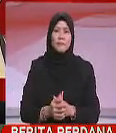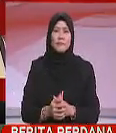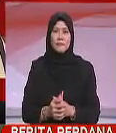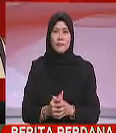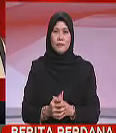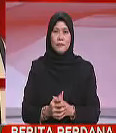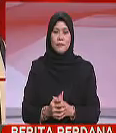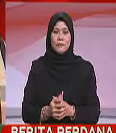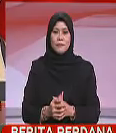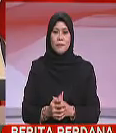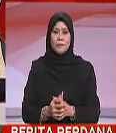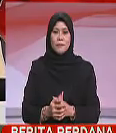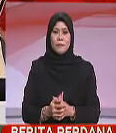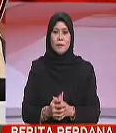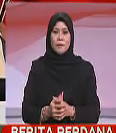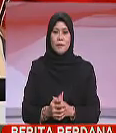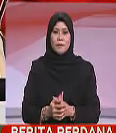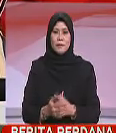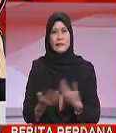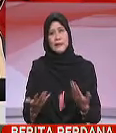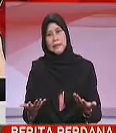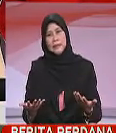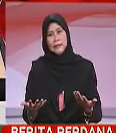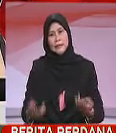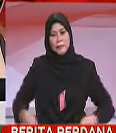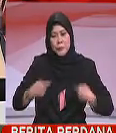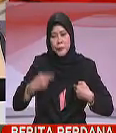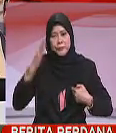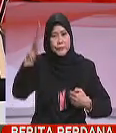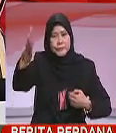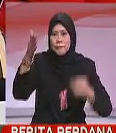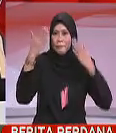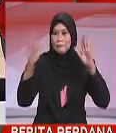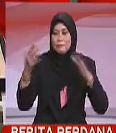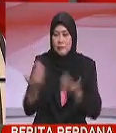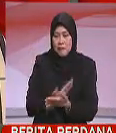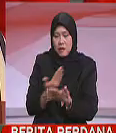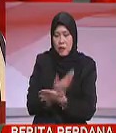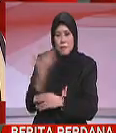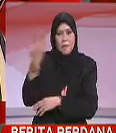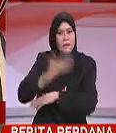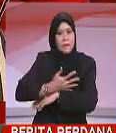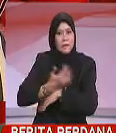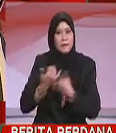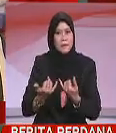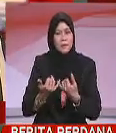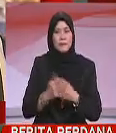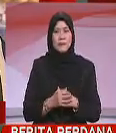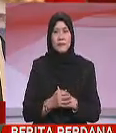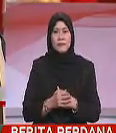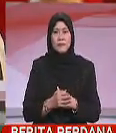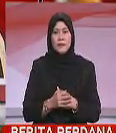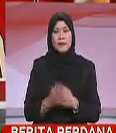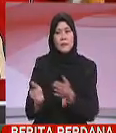Tapi itulah, macam mana nak survive belum tahu lagi. Baru 5 hari ini kan. At least kita minta